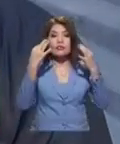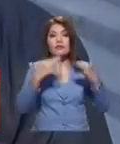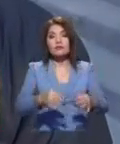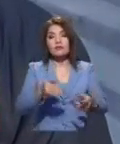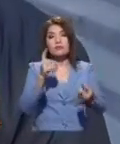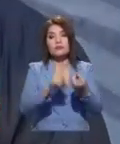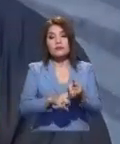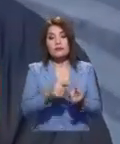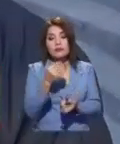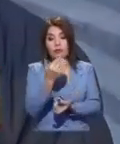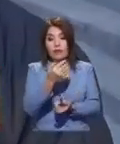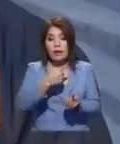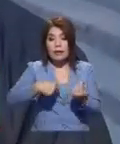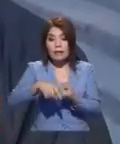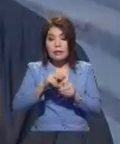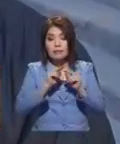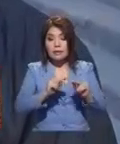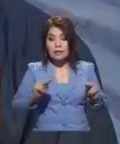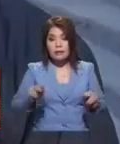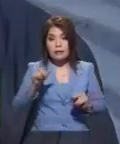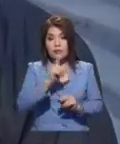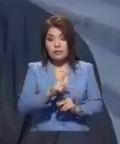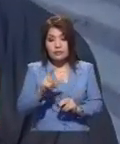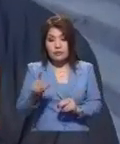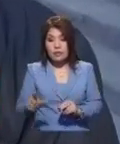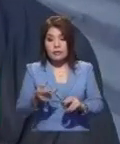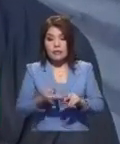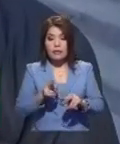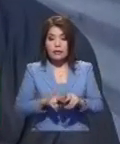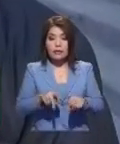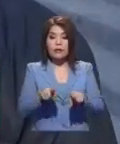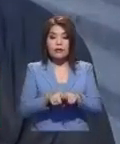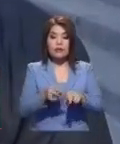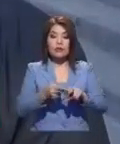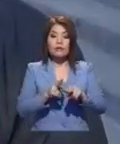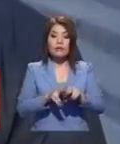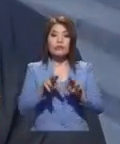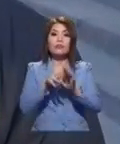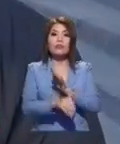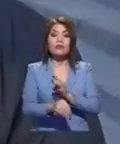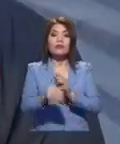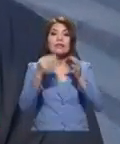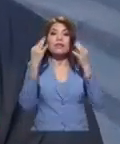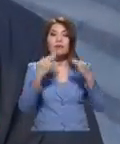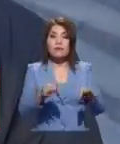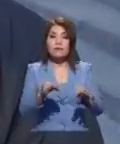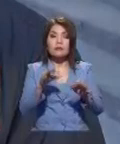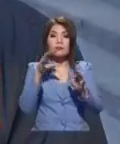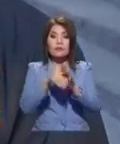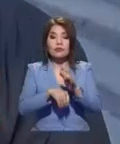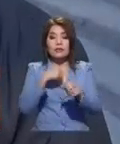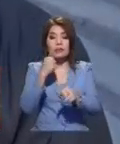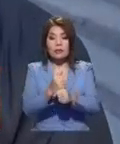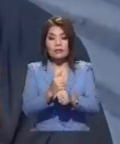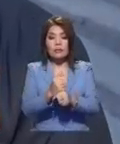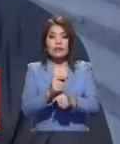байланысты. Ал біздер педагог ретінде сол тәуелсіздікті қамтамасыз ететін, сол тәуелсіздікке бірден бір негіз болатын бұл